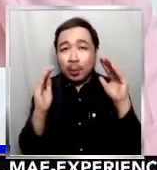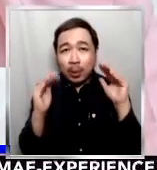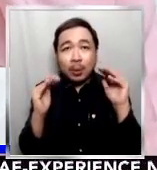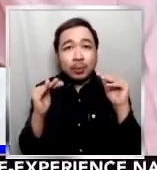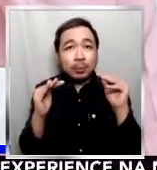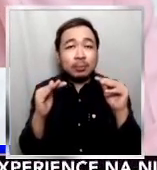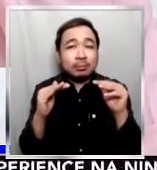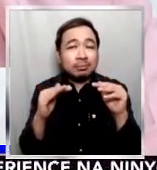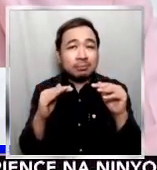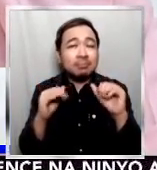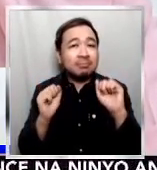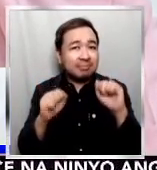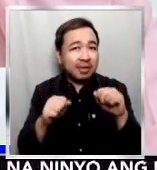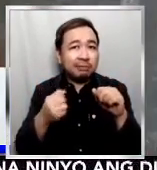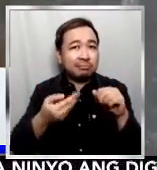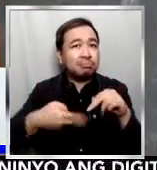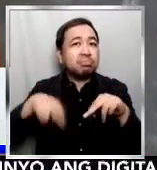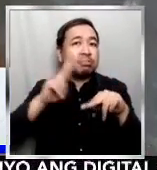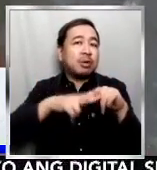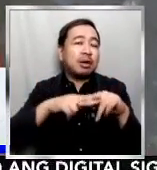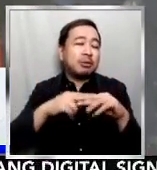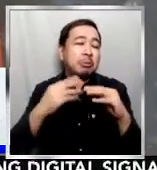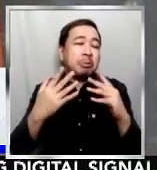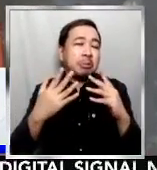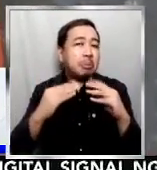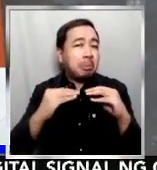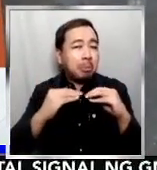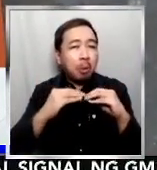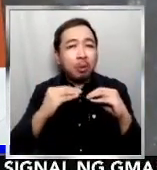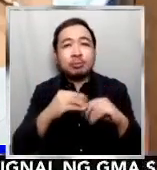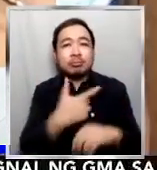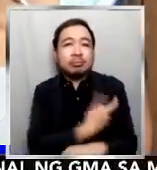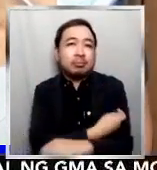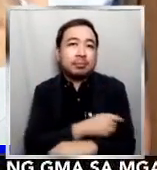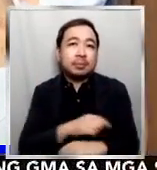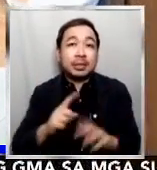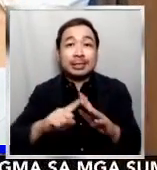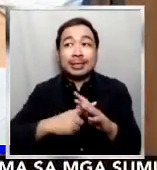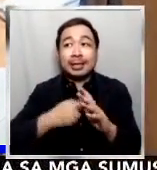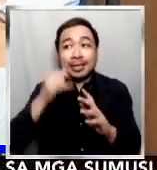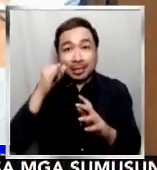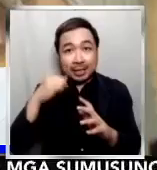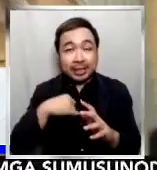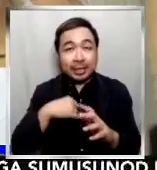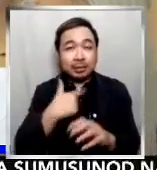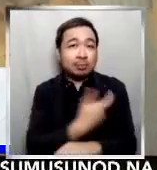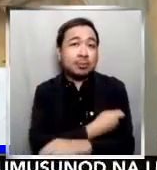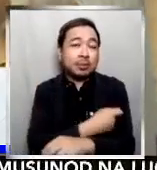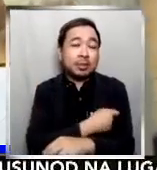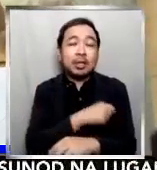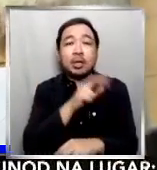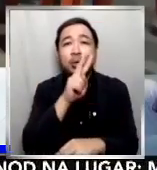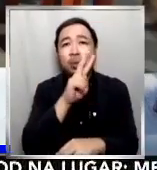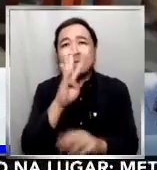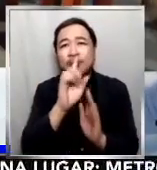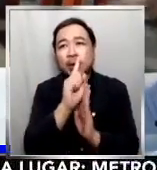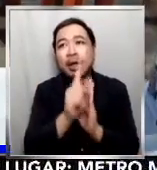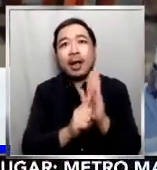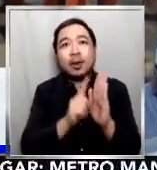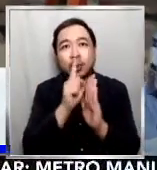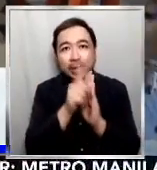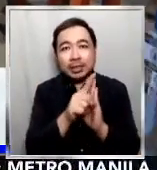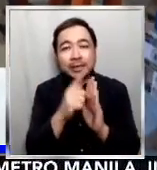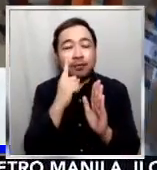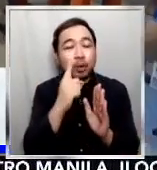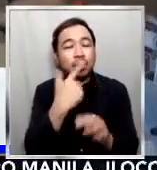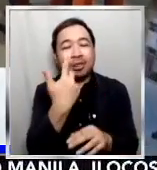magkakakuan, dagdagan ng mga bakuna. Simula kagabi, 24/7 na ang bakunahan sa tatlong vaccination sites sa Maynila. Isa rito